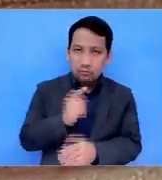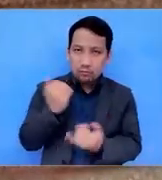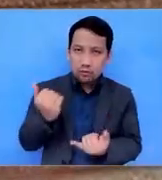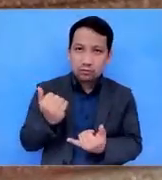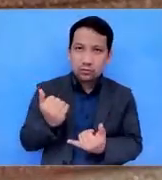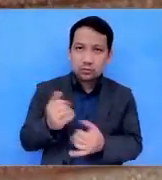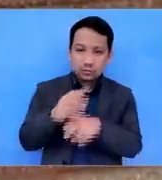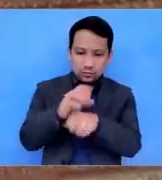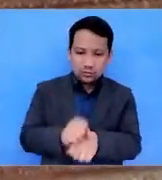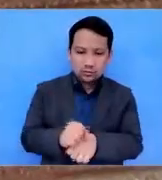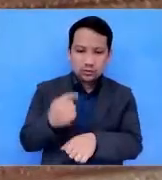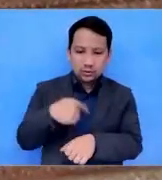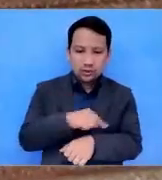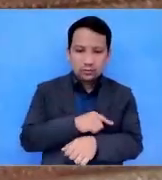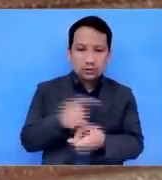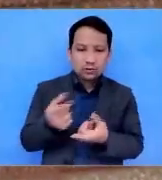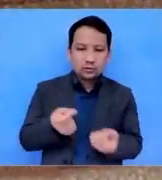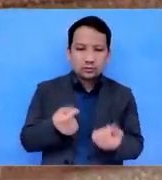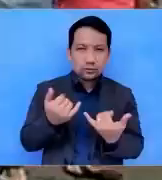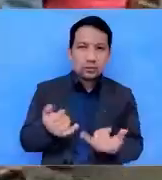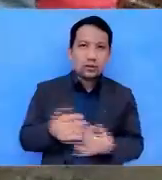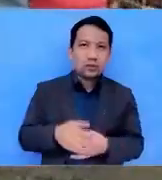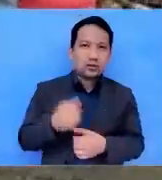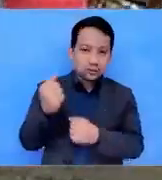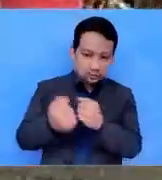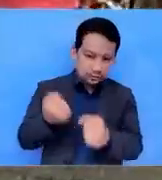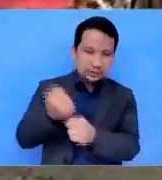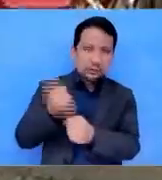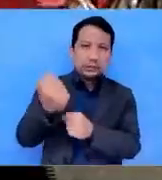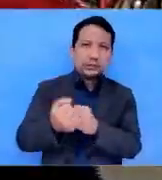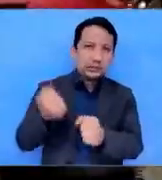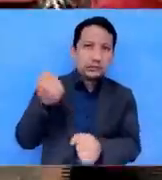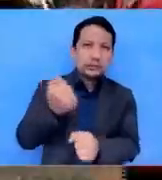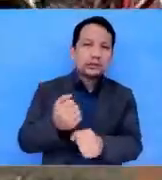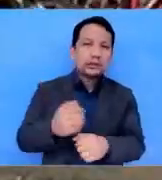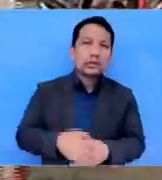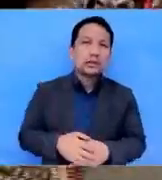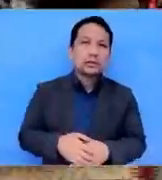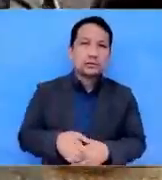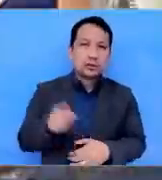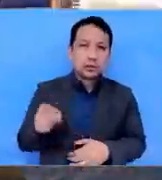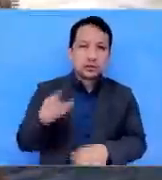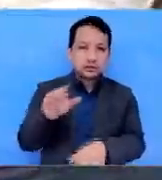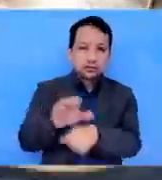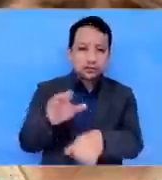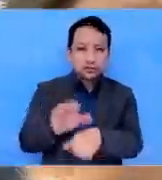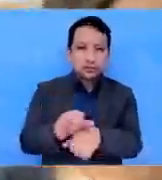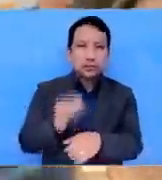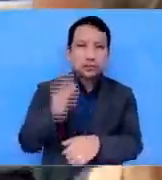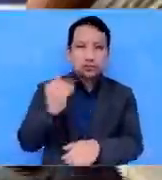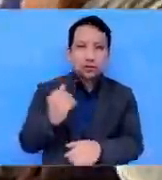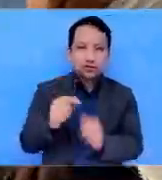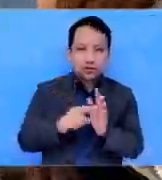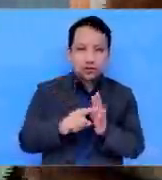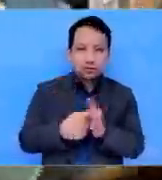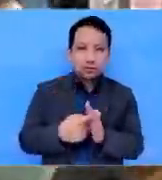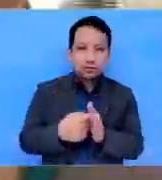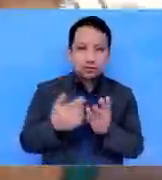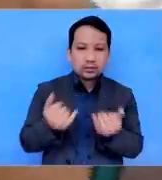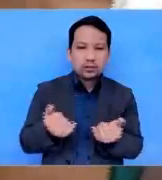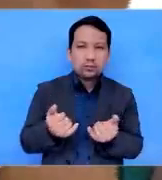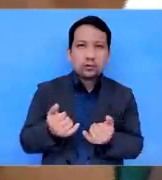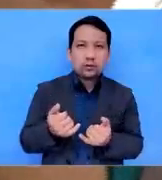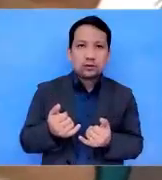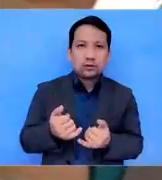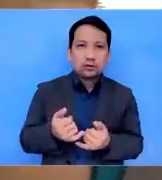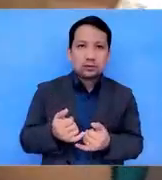tradisyon talaga na ginagawa, taon-taon. Ayon sa simbahang Katolika, hudyat ng pagsisimula ng Kwaresma o